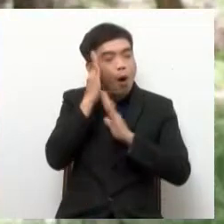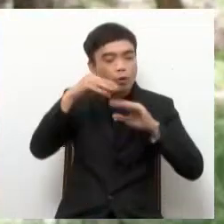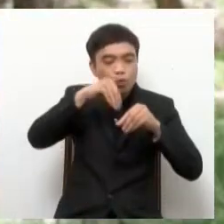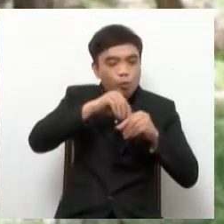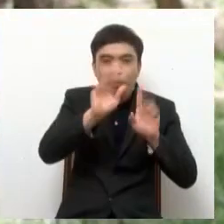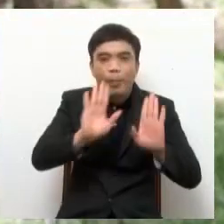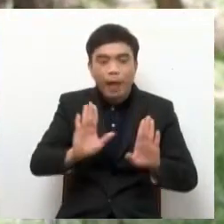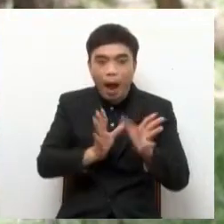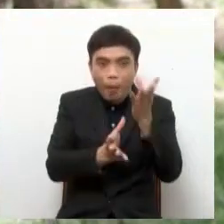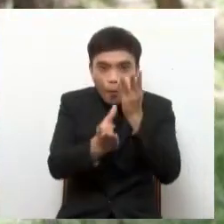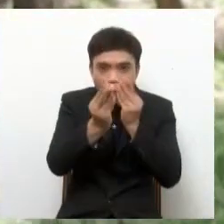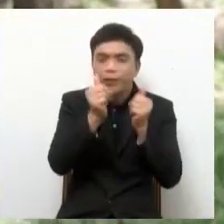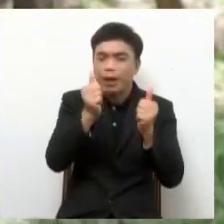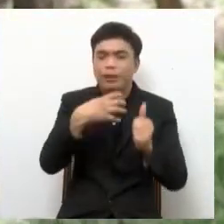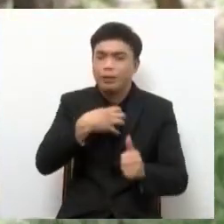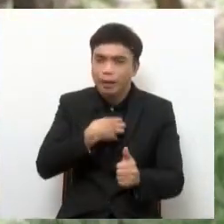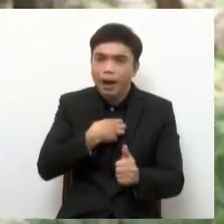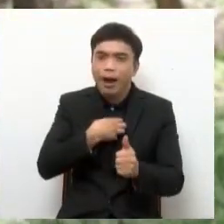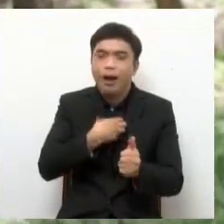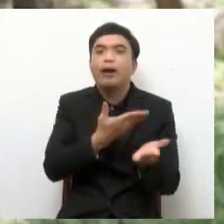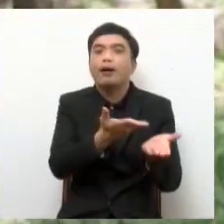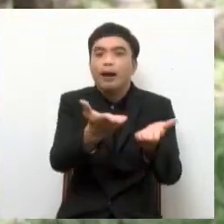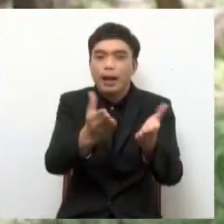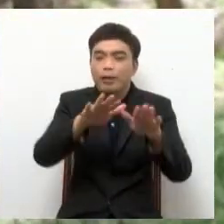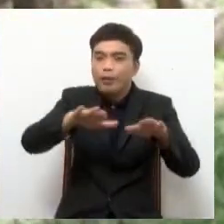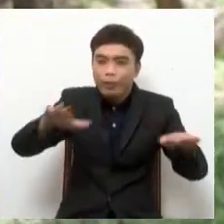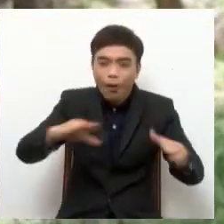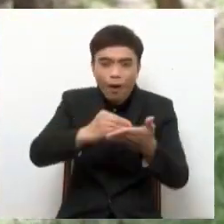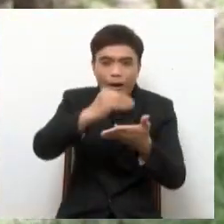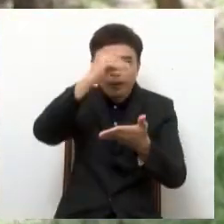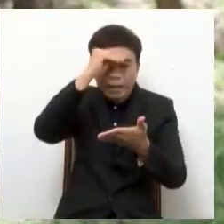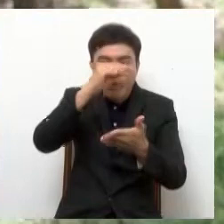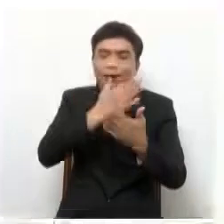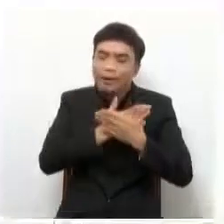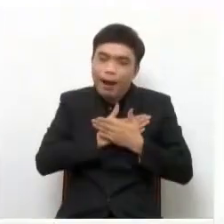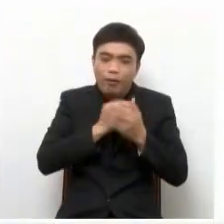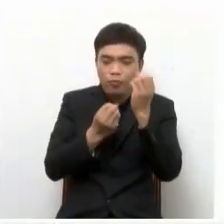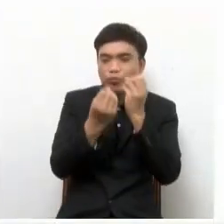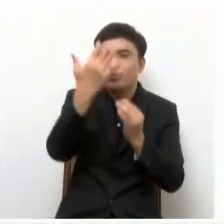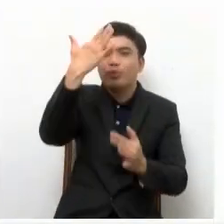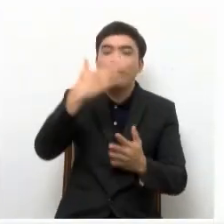ให้น้องๆรักป่าดูแลป่าปกป้องน้ำของป่านะคะ